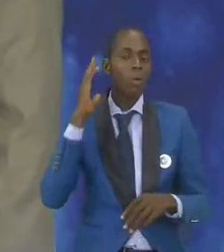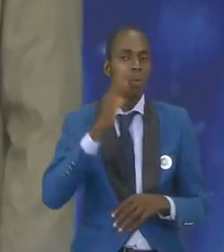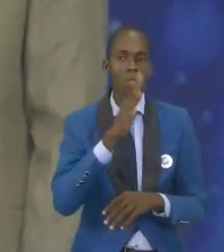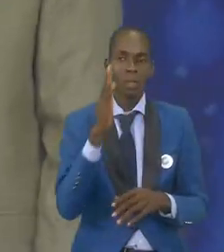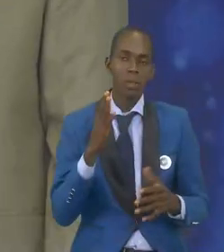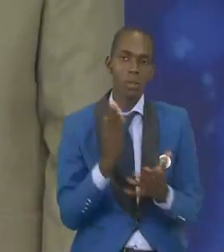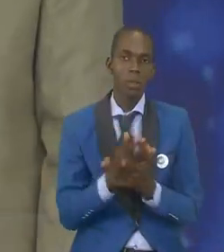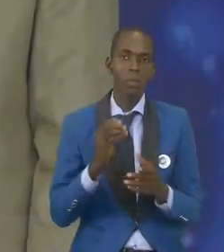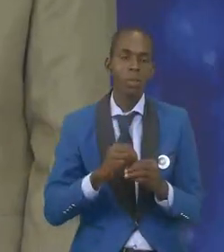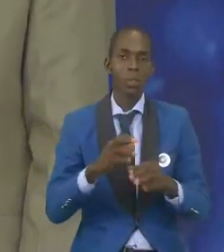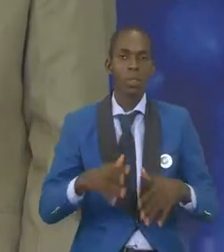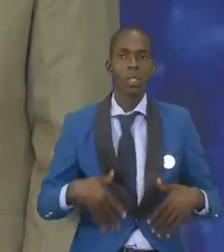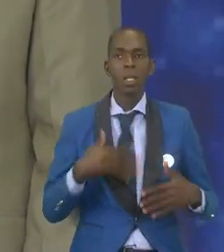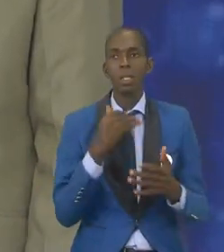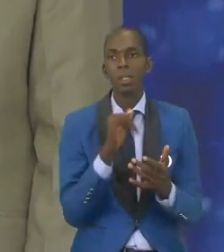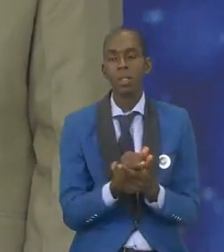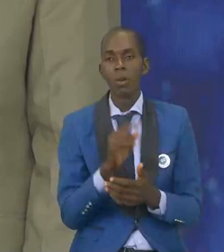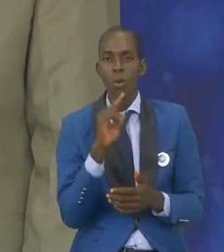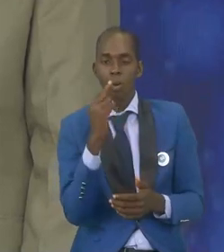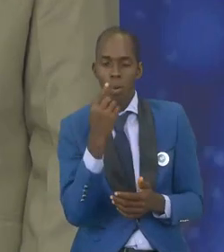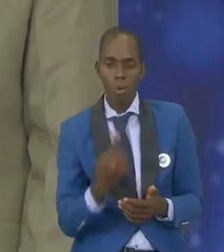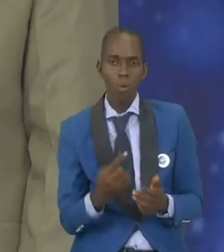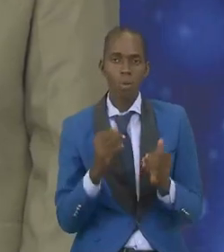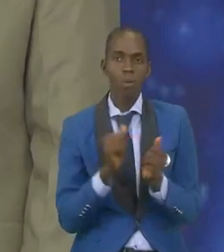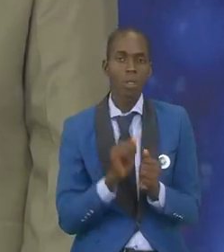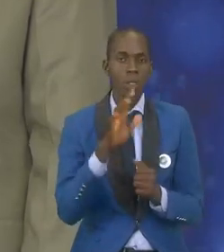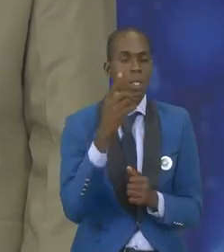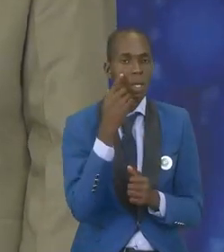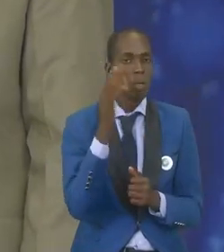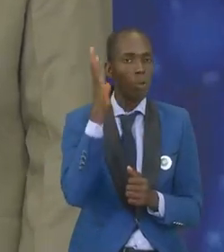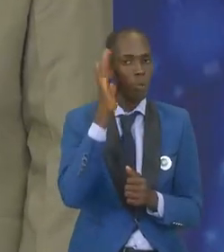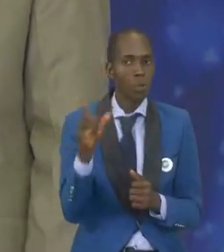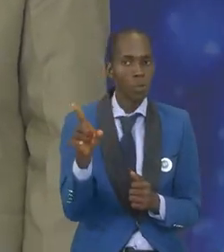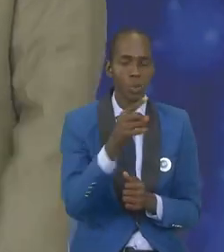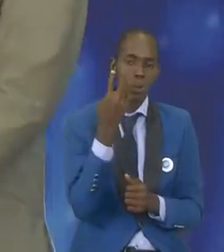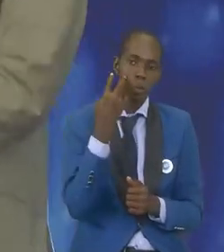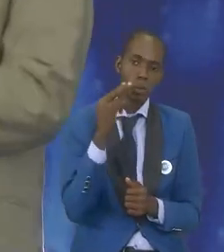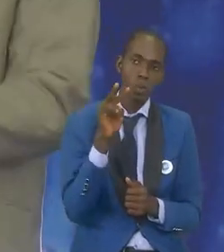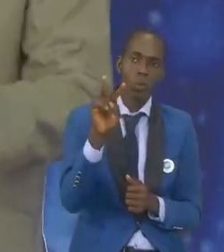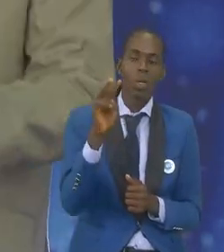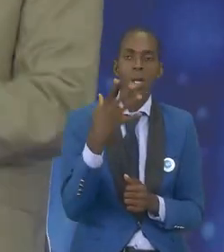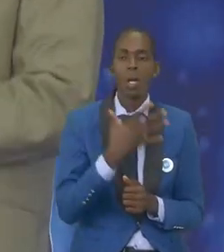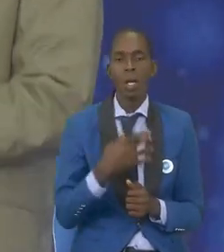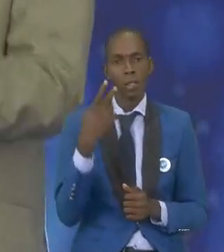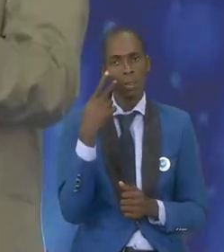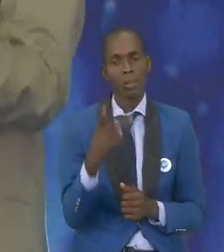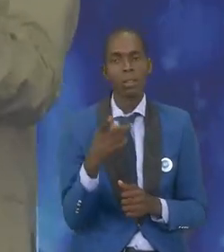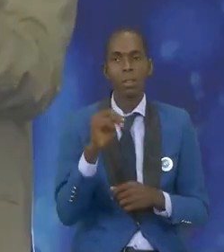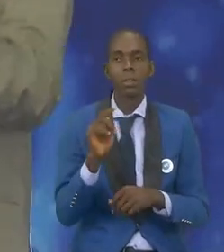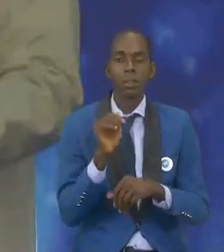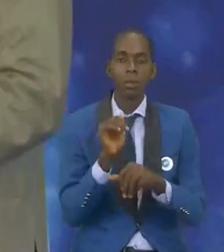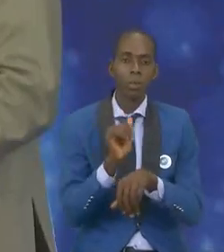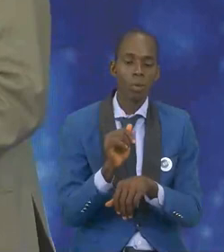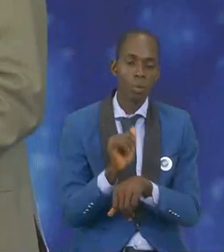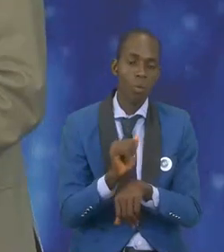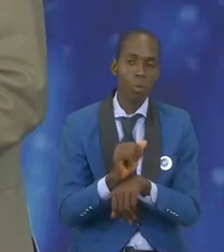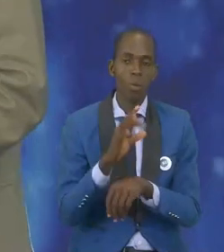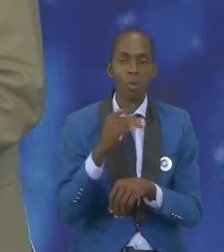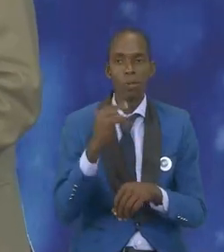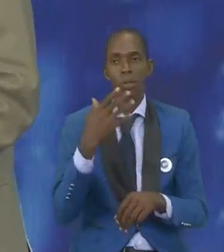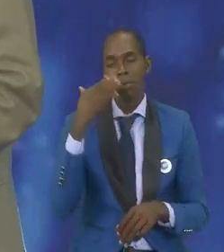du seigneur ne va jamais cesser dans ta vie verset 8 verset 8D de tes yeux seulement tu regarderas et tu verras